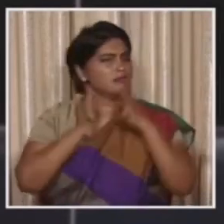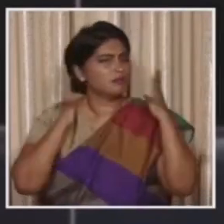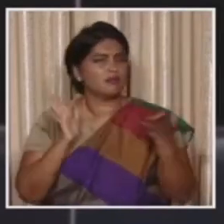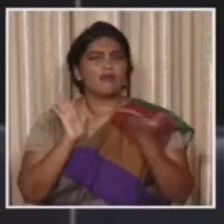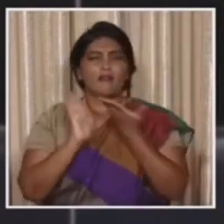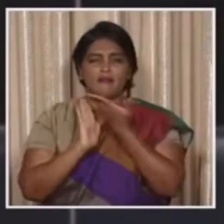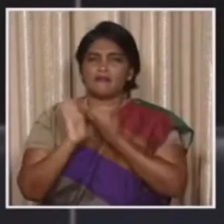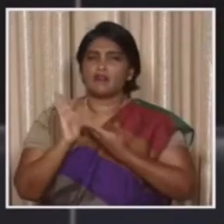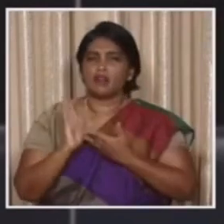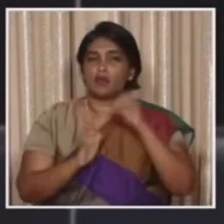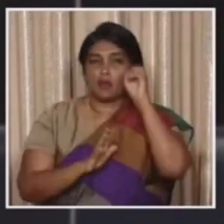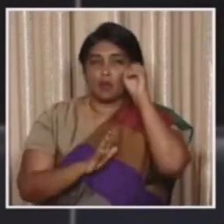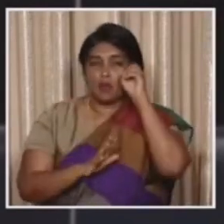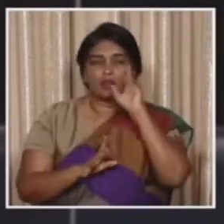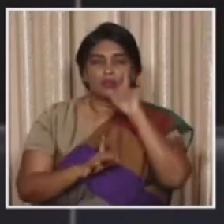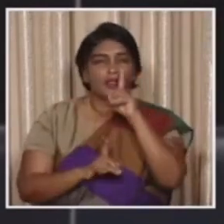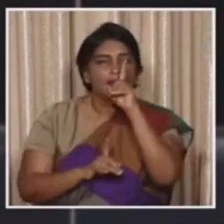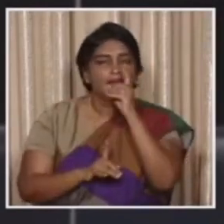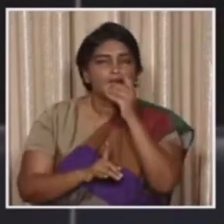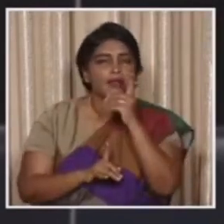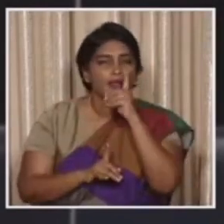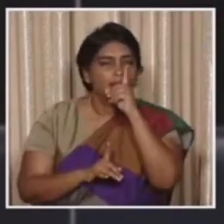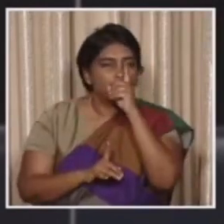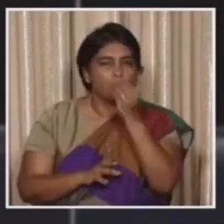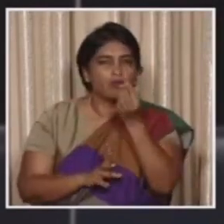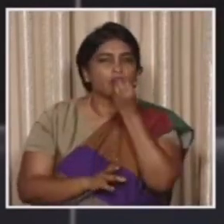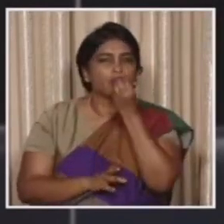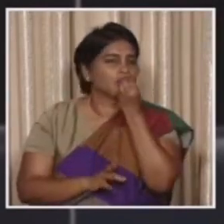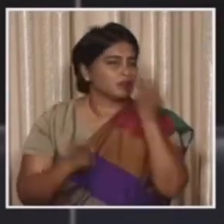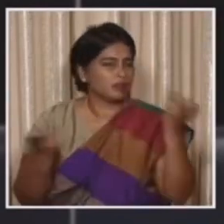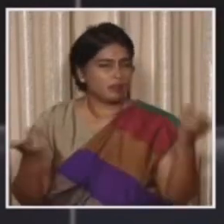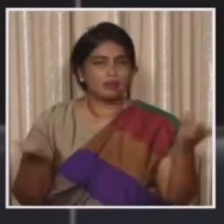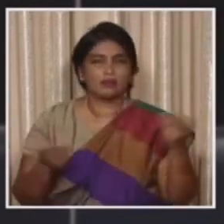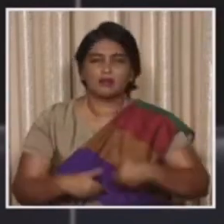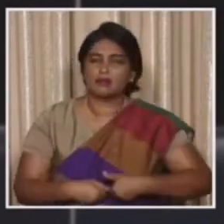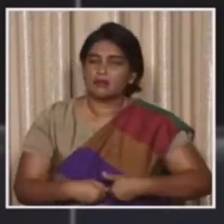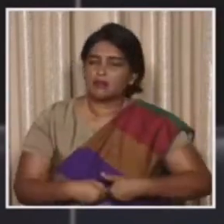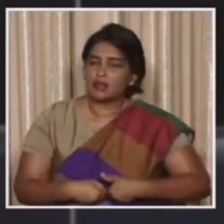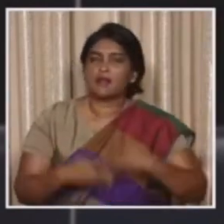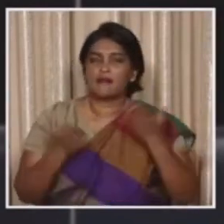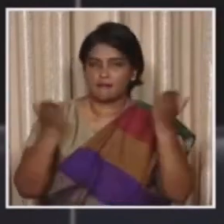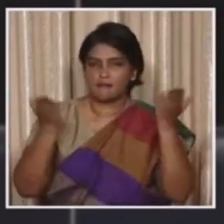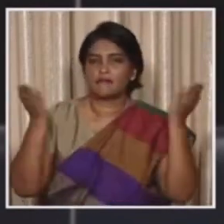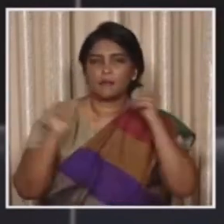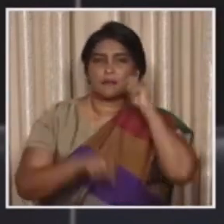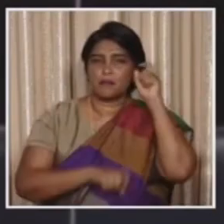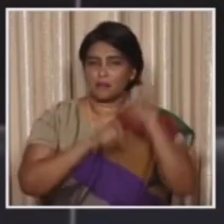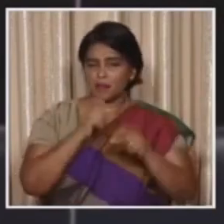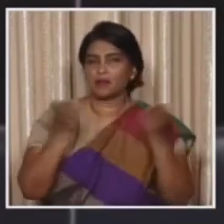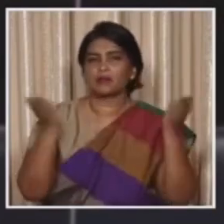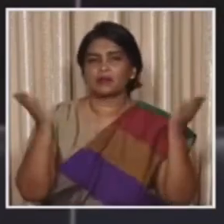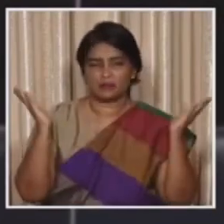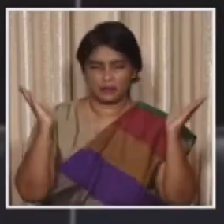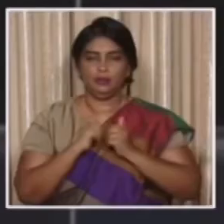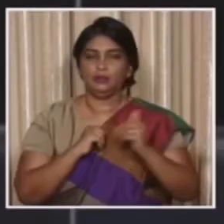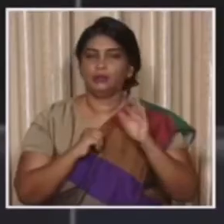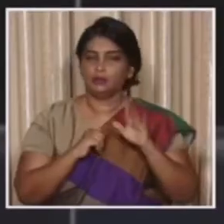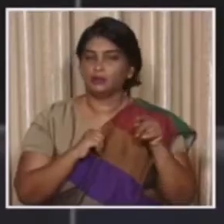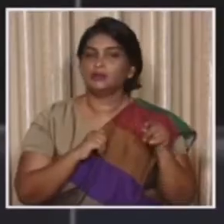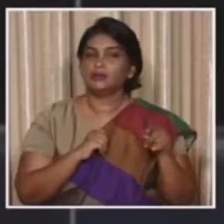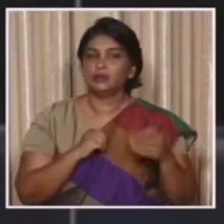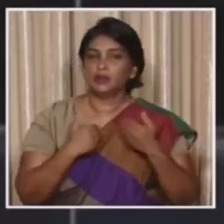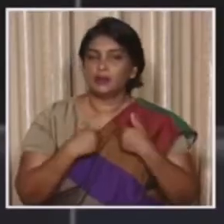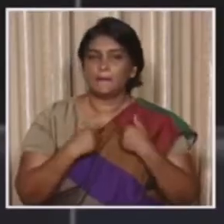ප්‍රදේශවල තුන් වේලෙන් එක කාලක් එක වේලක්වත් ආහාර ගන්න බැරි තත්ත්වයට ජනතාව පත් වෙලා ඉන්නවා. දැන්